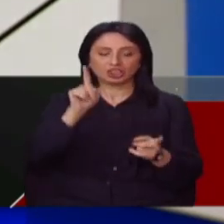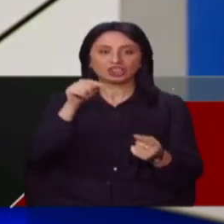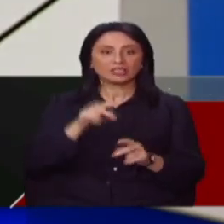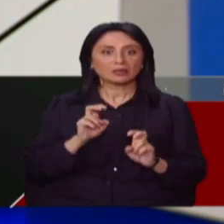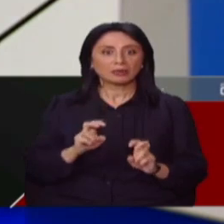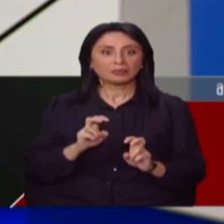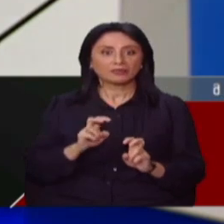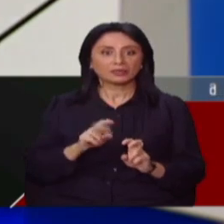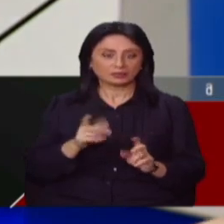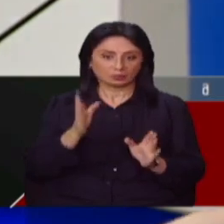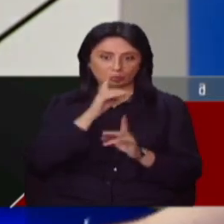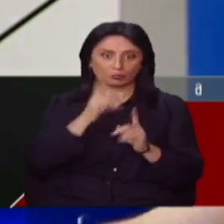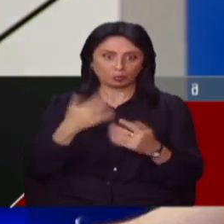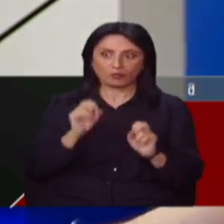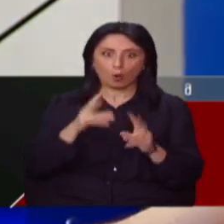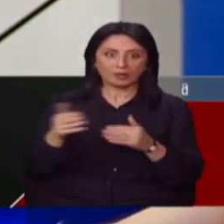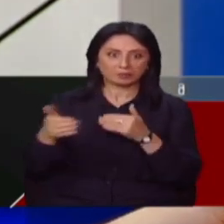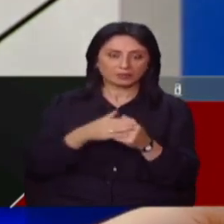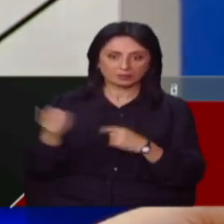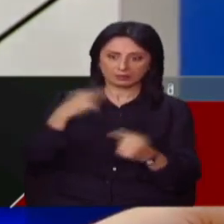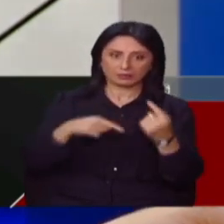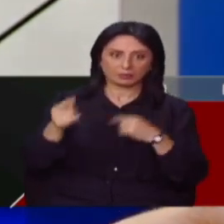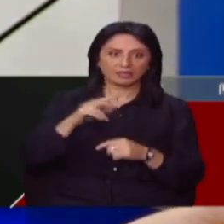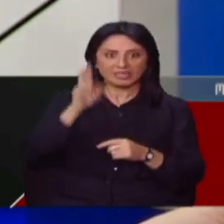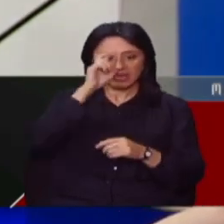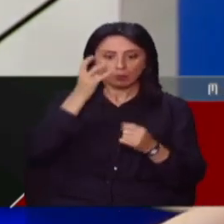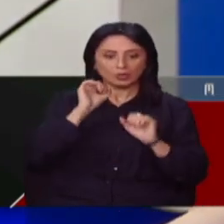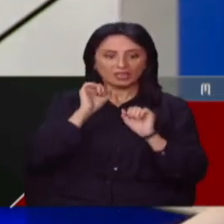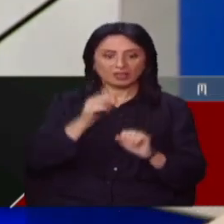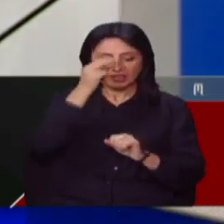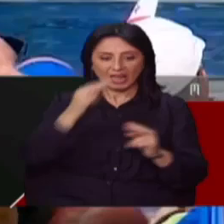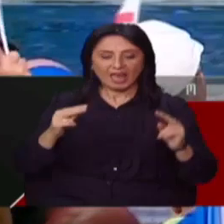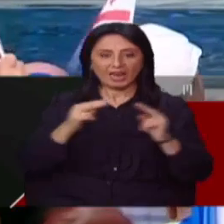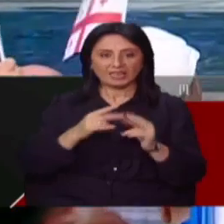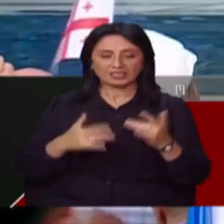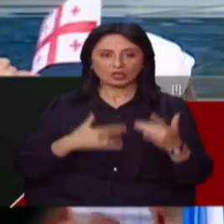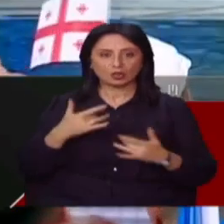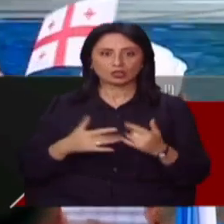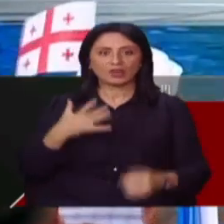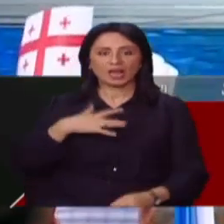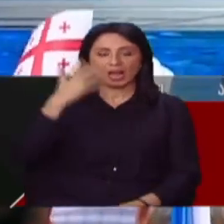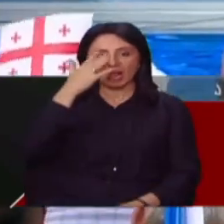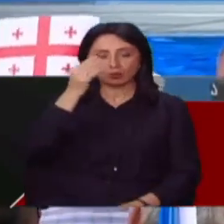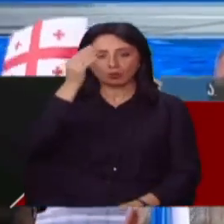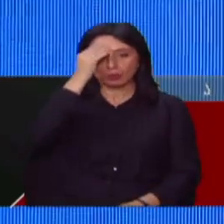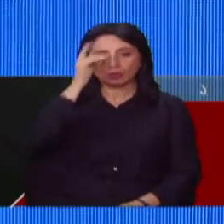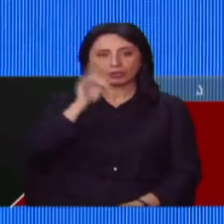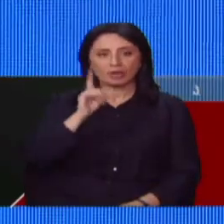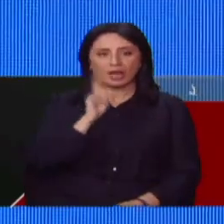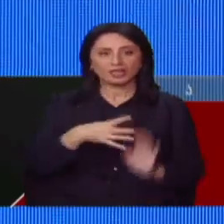შესაბამისად, უნებრივად არის საჭიროება, რომ სახელმწიფომ დაიცვას მართლმადიდებლური ეკლესიის როლი. ქართული ოცნების პოზიციაა,